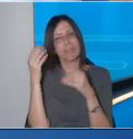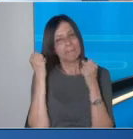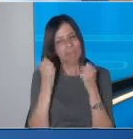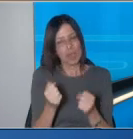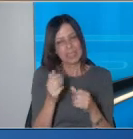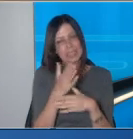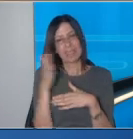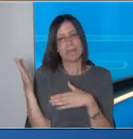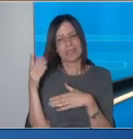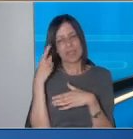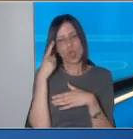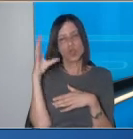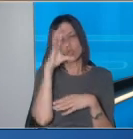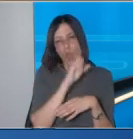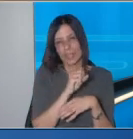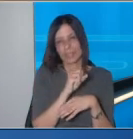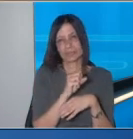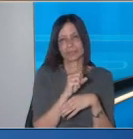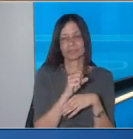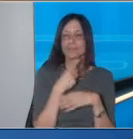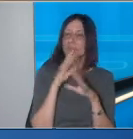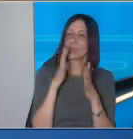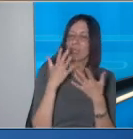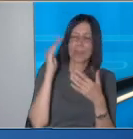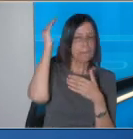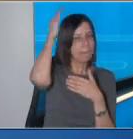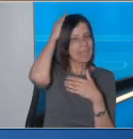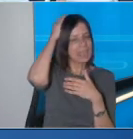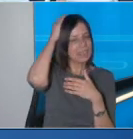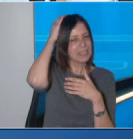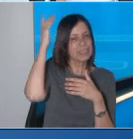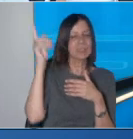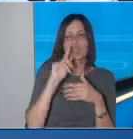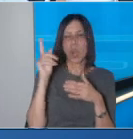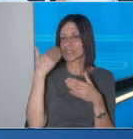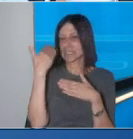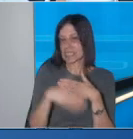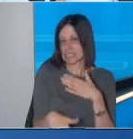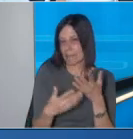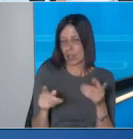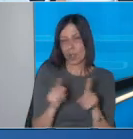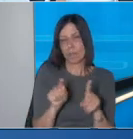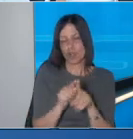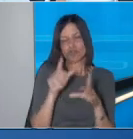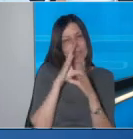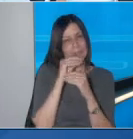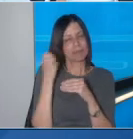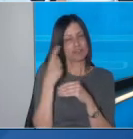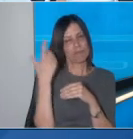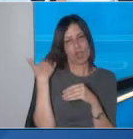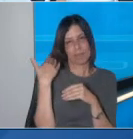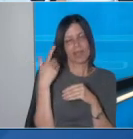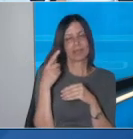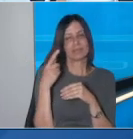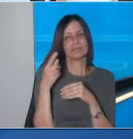ימין אידיאולוגי, יכול להיות, אבל רונן, שנפתלי בנט לא סיים עם זה, כמו שהוא מדבר בשבוע שעבר על הרוב